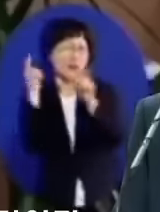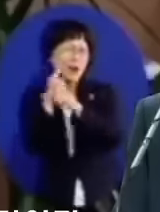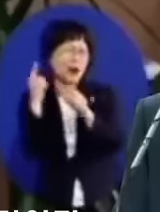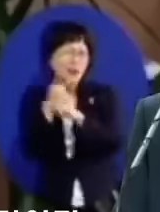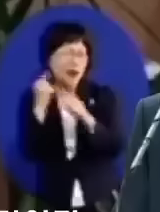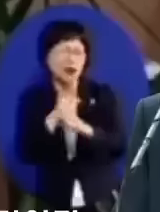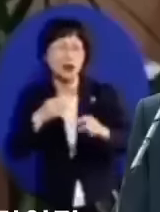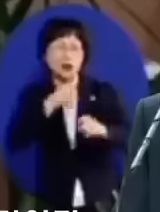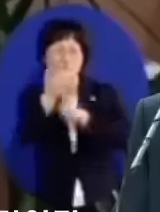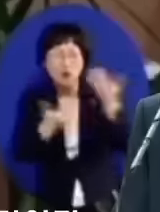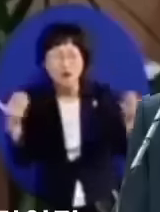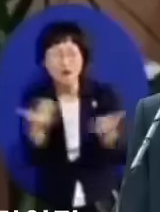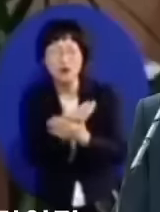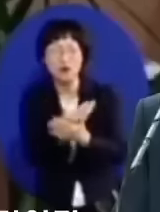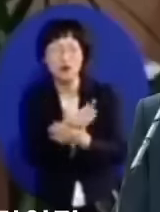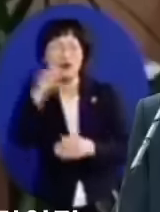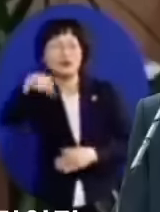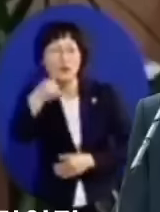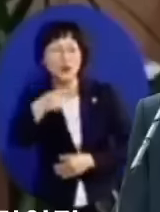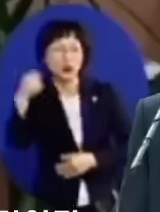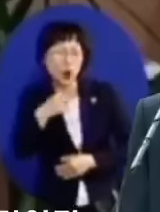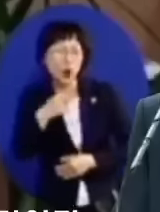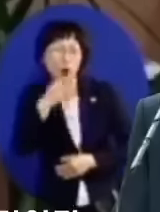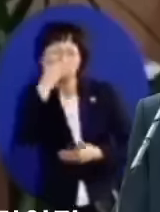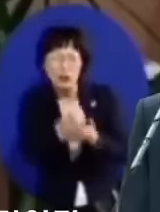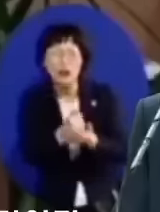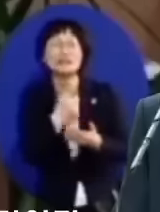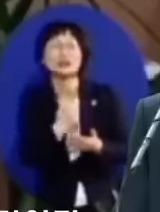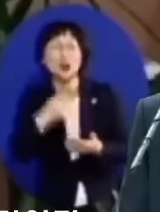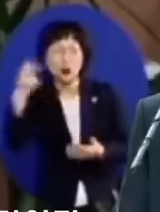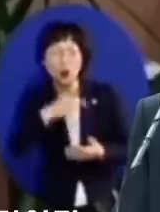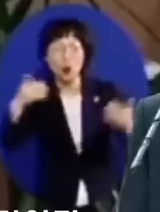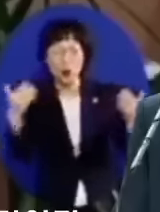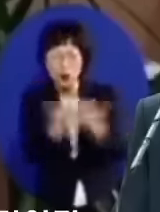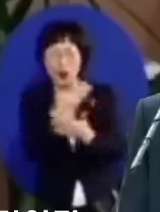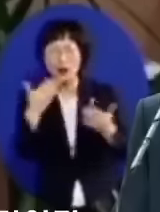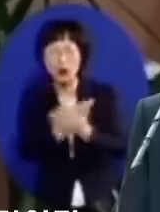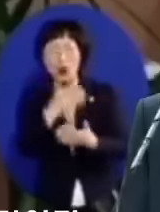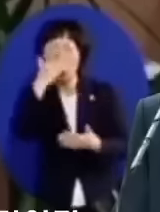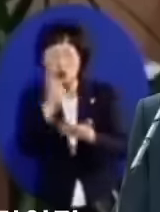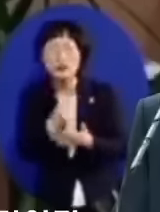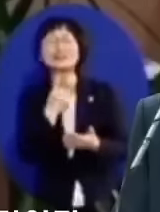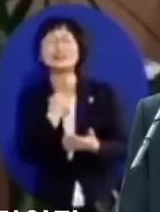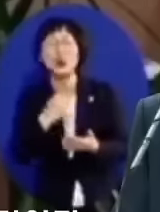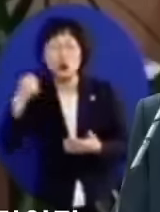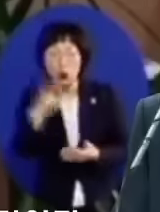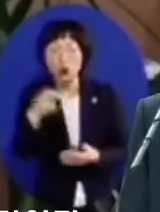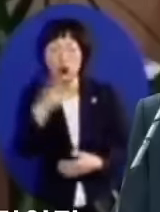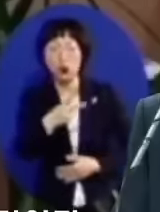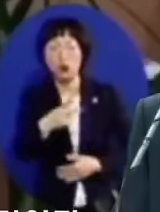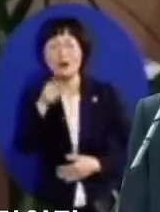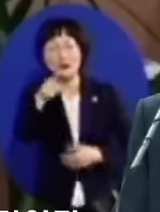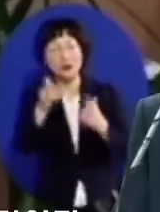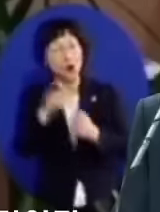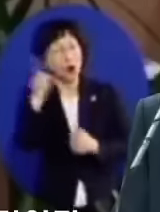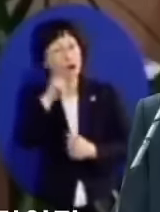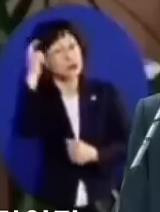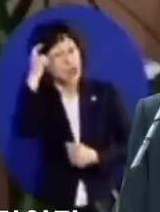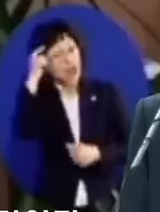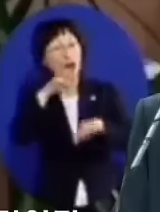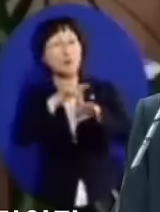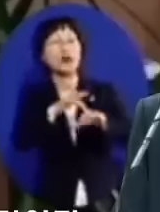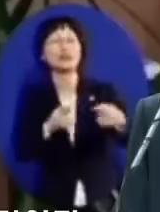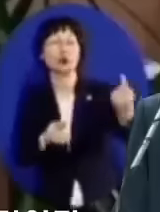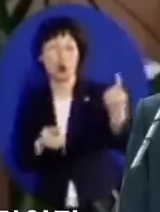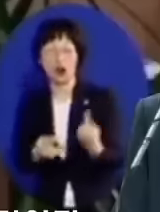매일매일 회개하고 그 다음날 또 그 죄 짓고 또 회개하고 그 죄 짓고 그렇기 때문에 어떤 생각이 나냐면 마귀가 와서